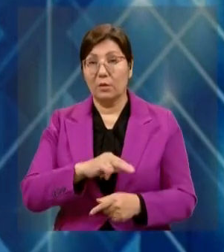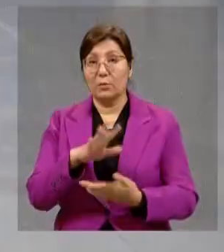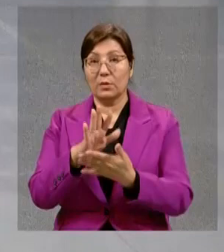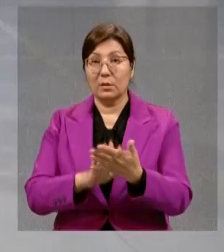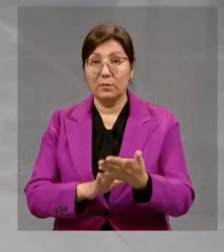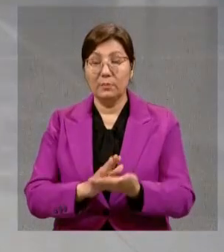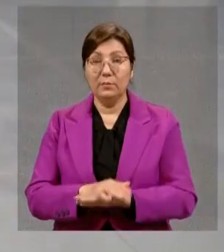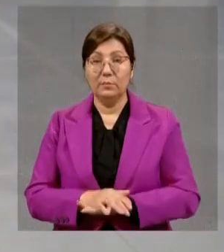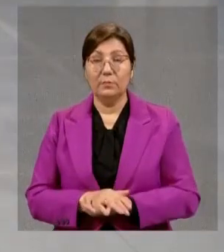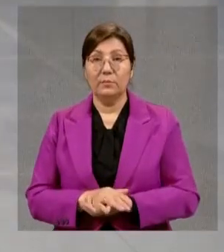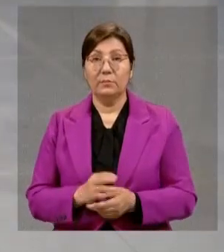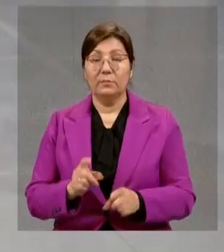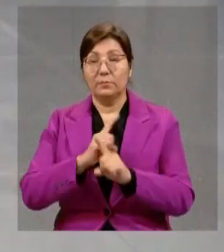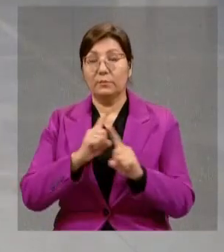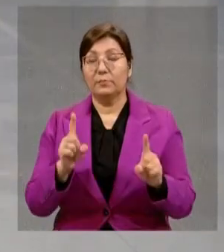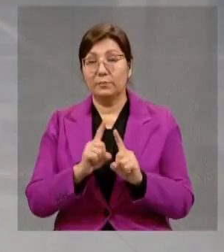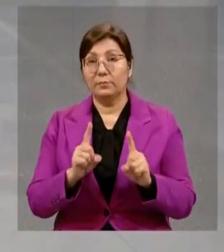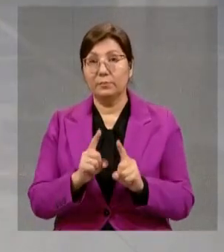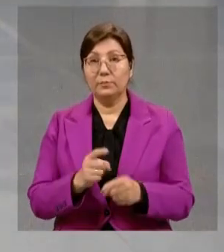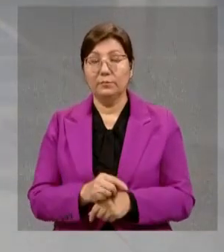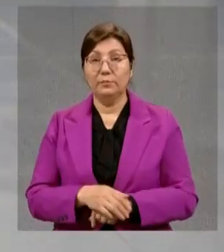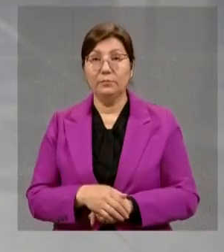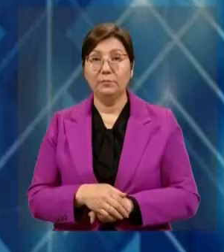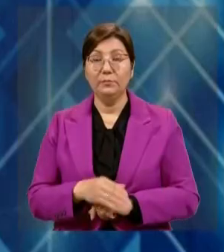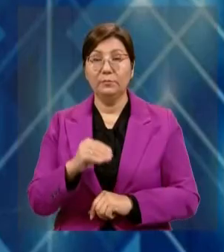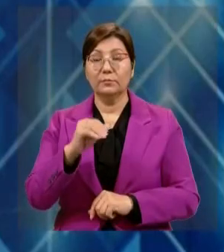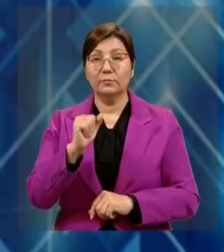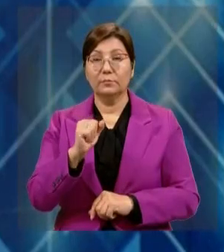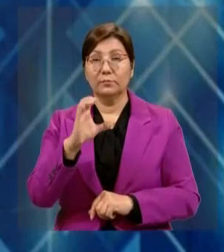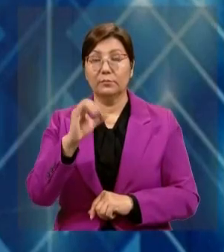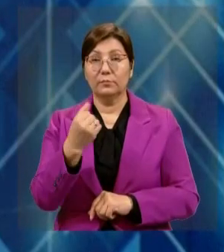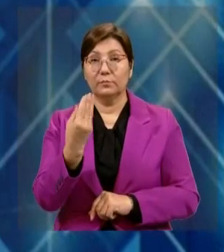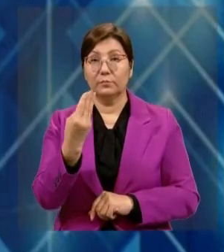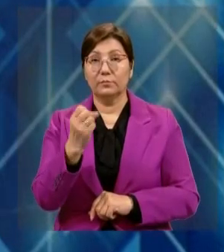мүмкін. Ерекшелігі неде деп ойлайсыз бұл жасушаның? Маңызы неде?